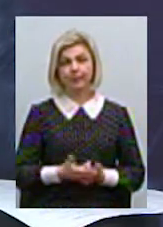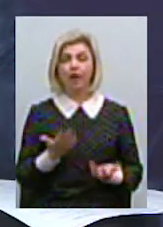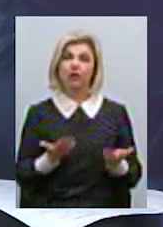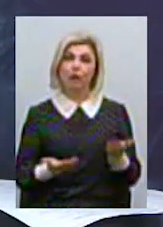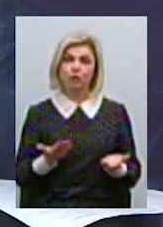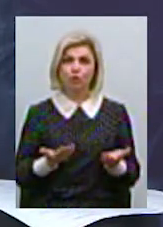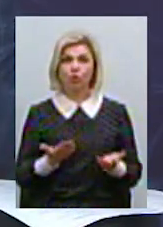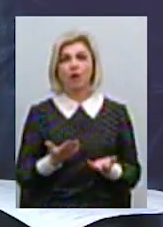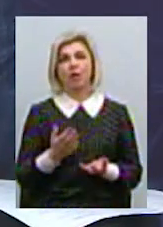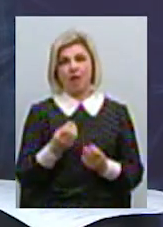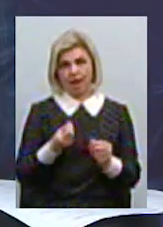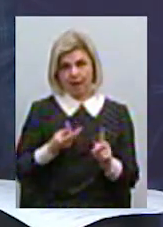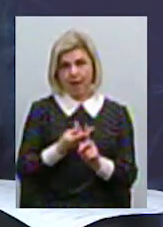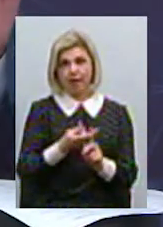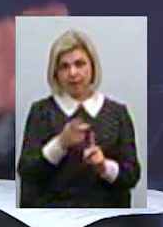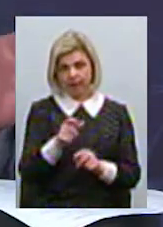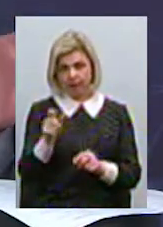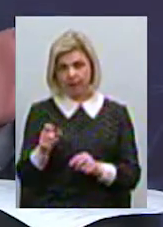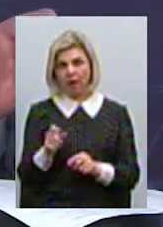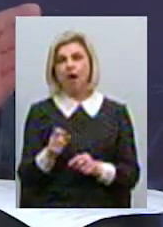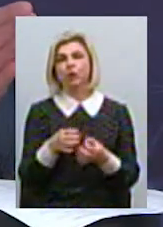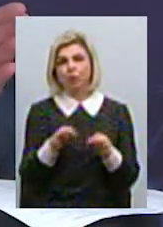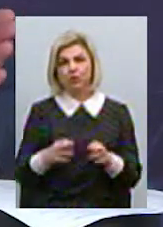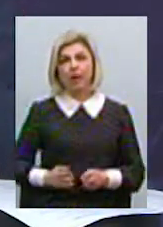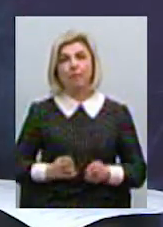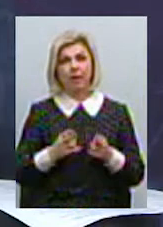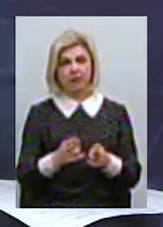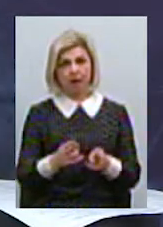Якщо рейдери допускають